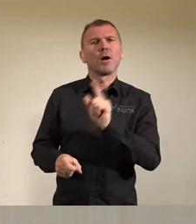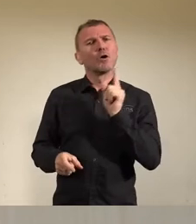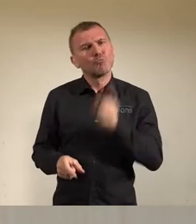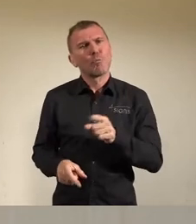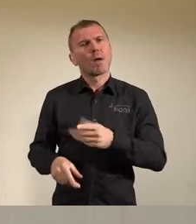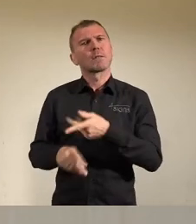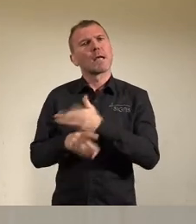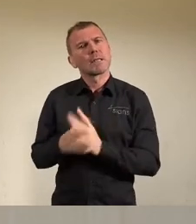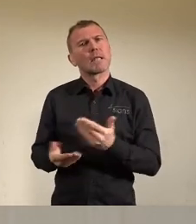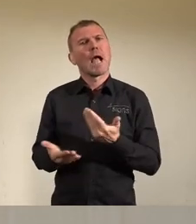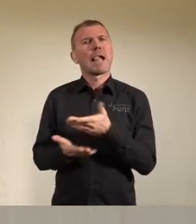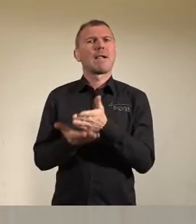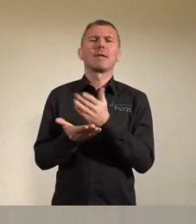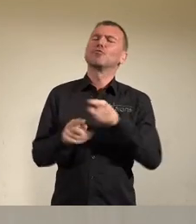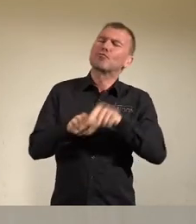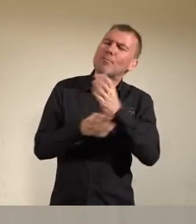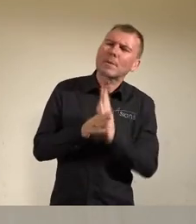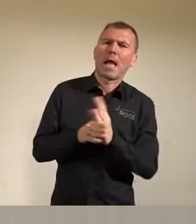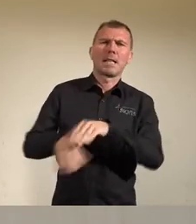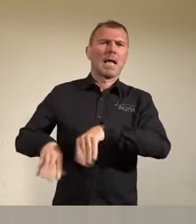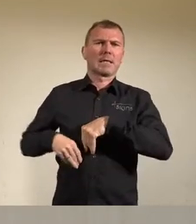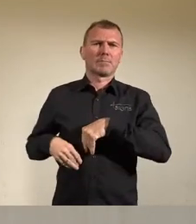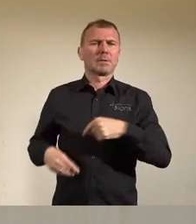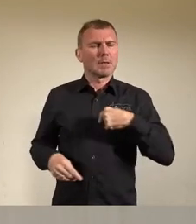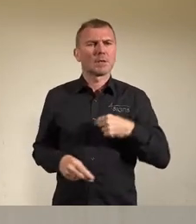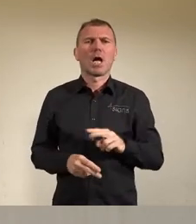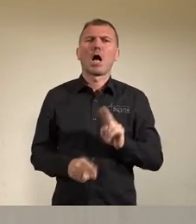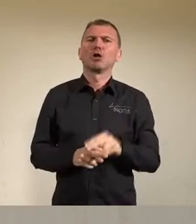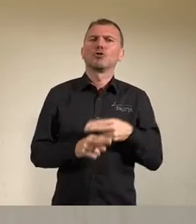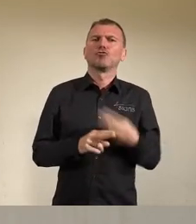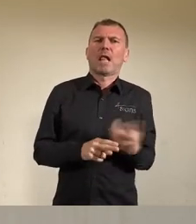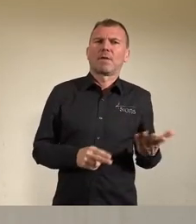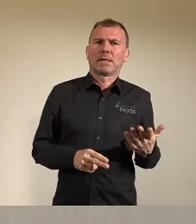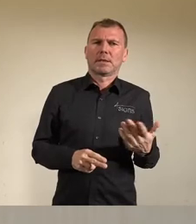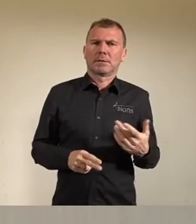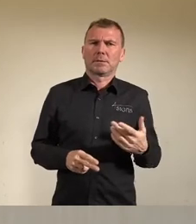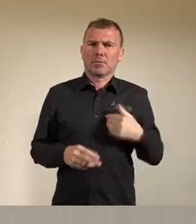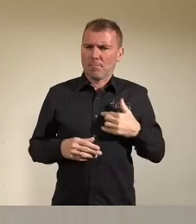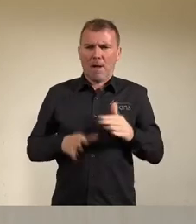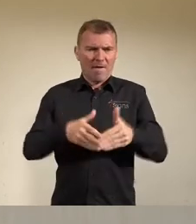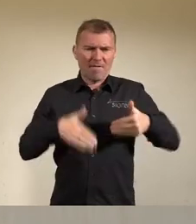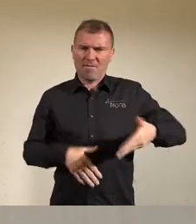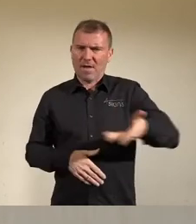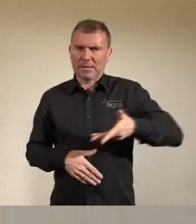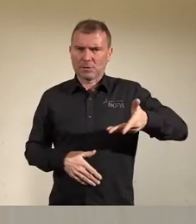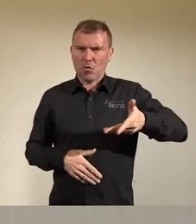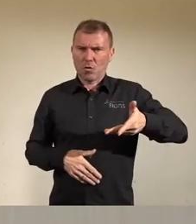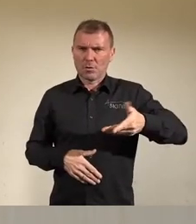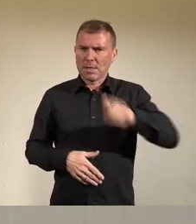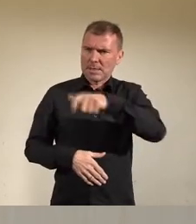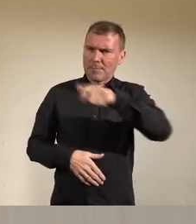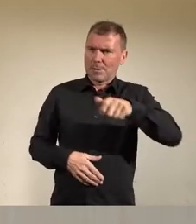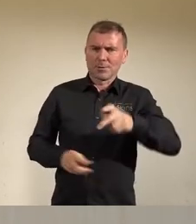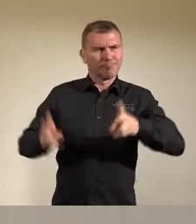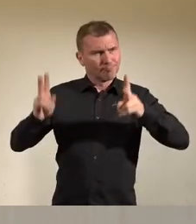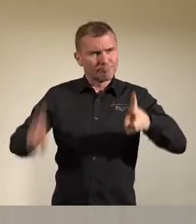teilweise entsprechen. Und wie gesagt, ich stehe hier stellvertretend, aber es ist auch meine Meinung, für den Teil der Menschen, die